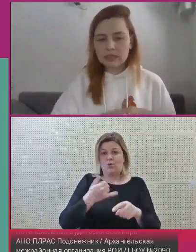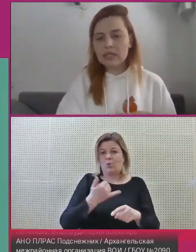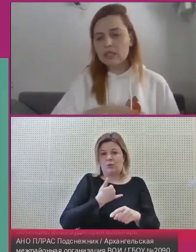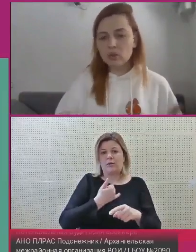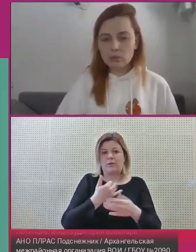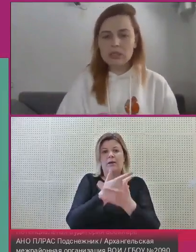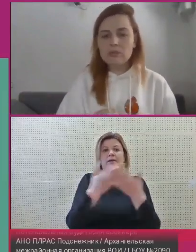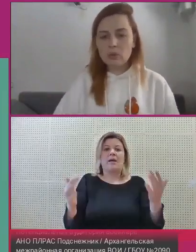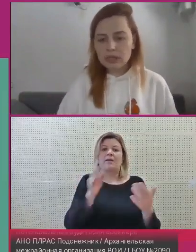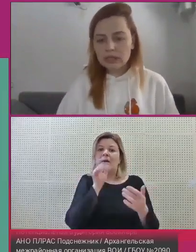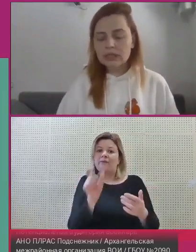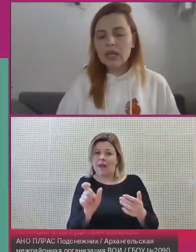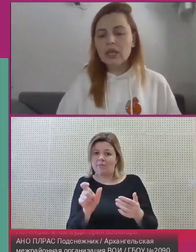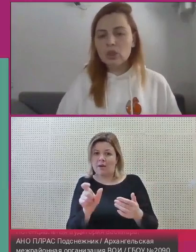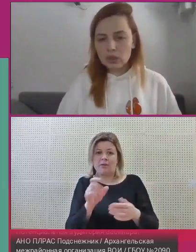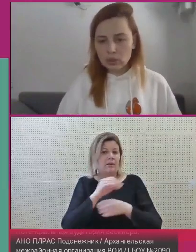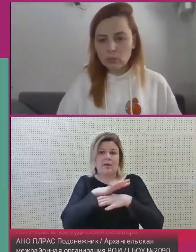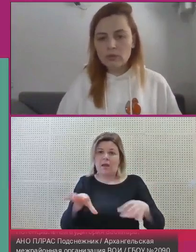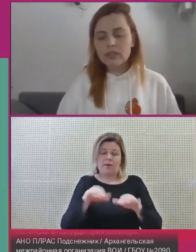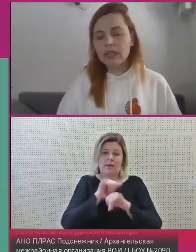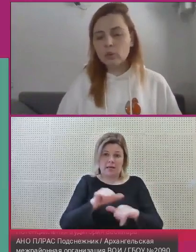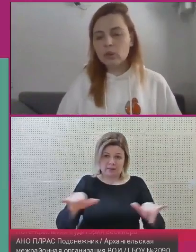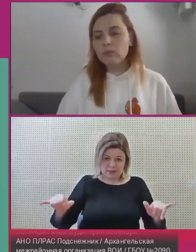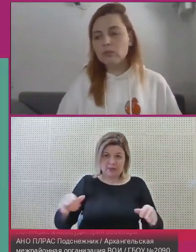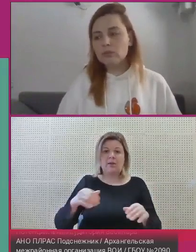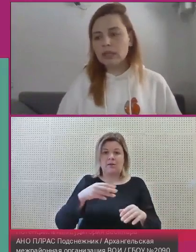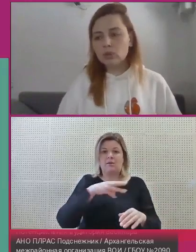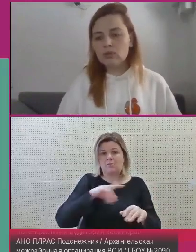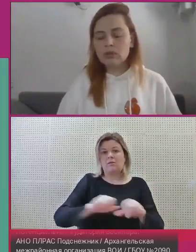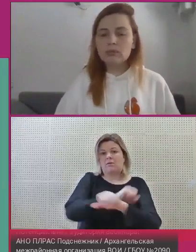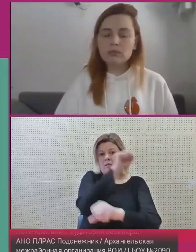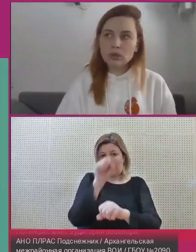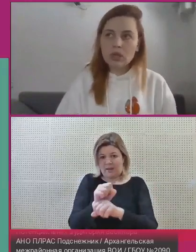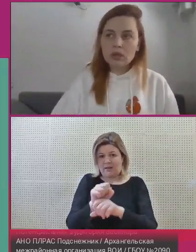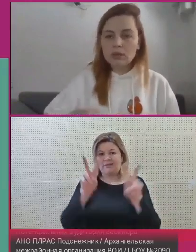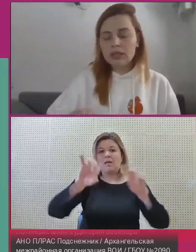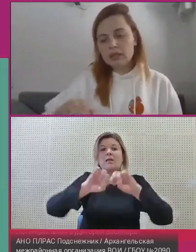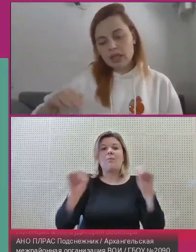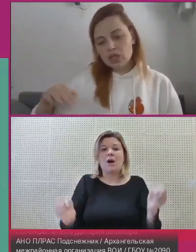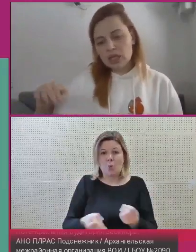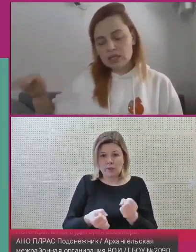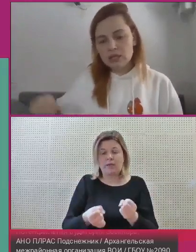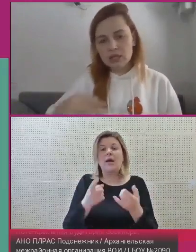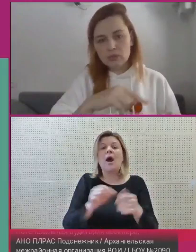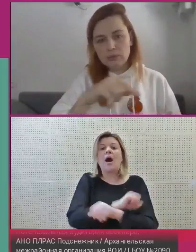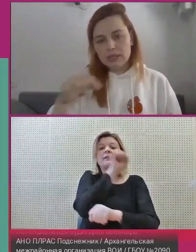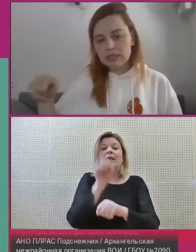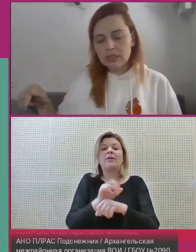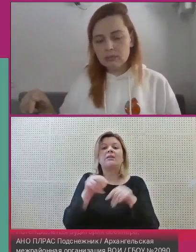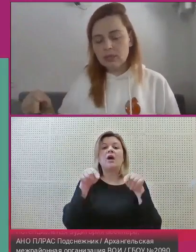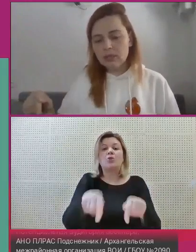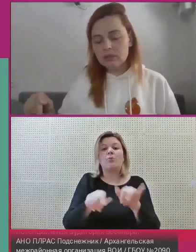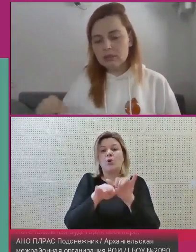была стагнация, то есть мы заморозились, но на том уровне, на котором, до которого, то есть мы каждый раз вот по